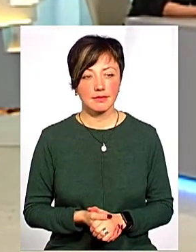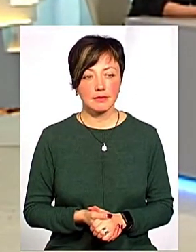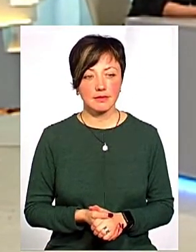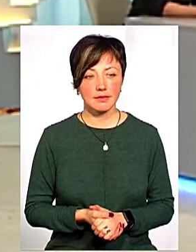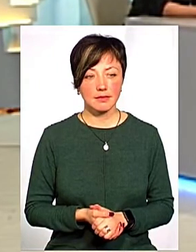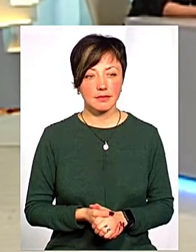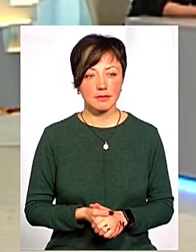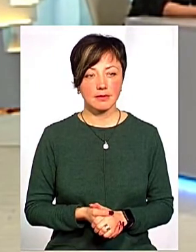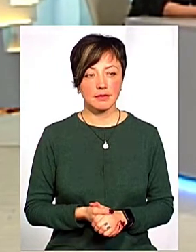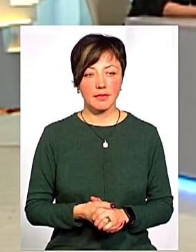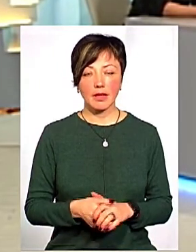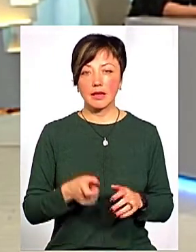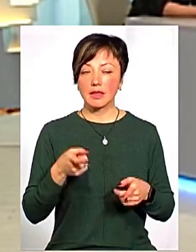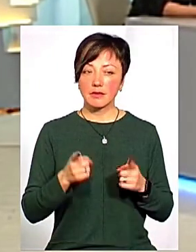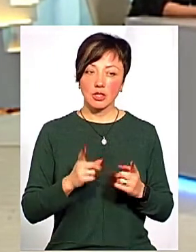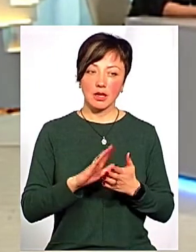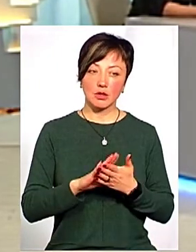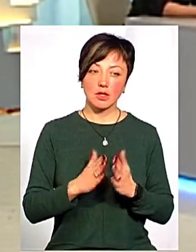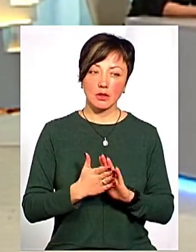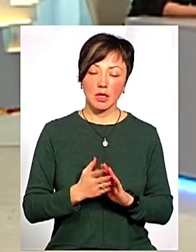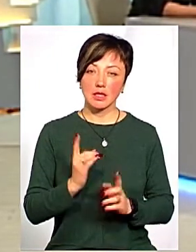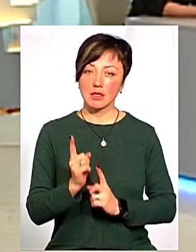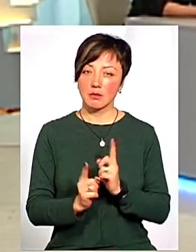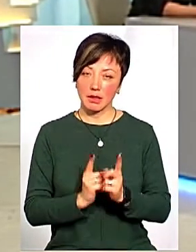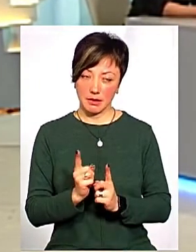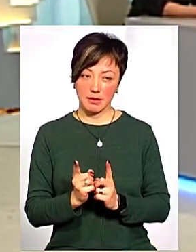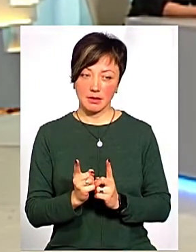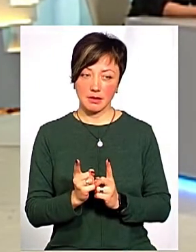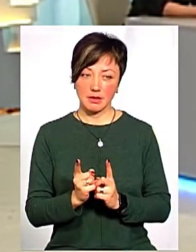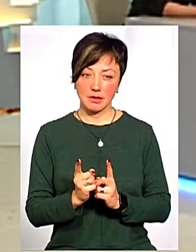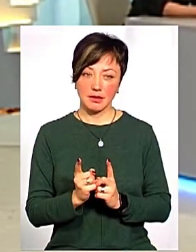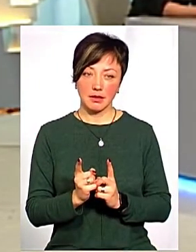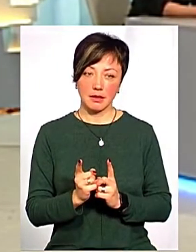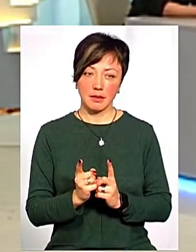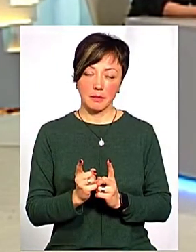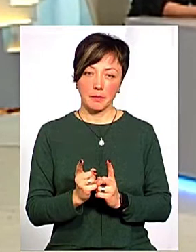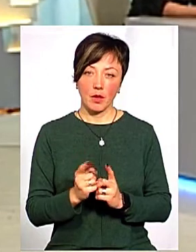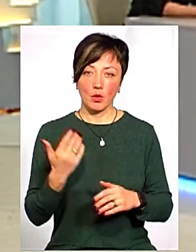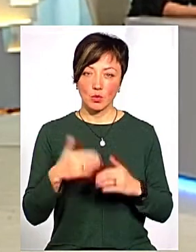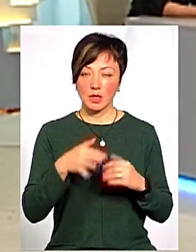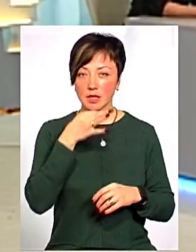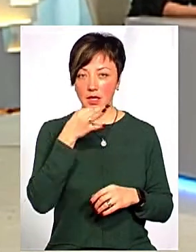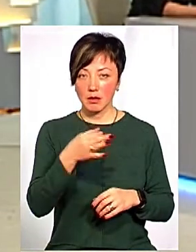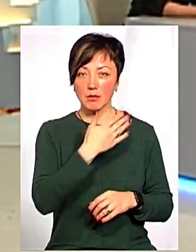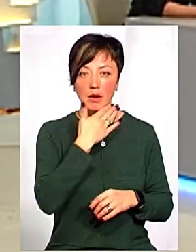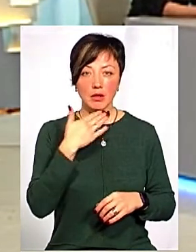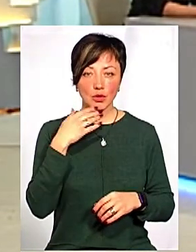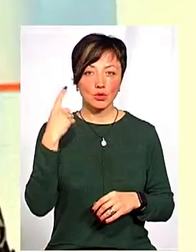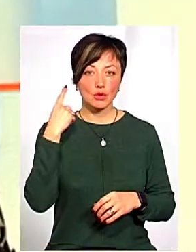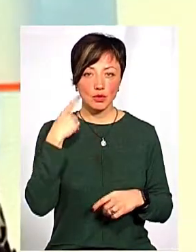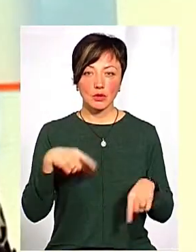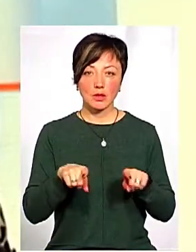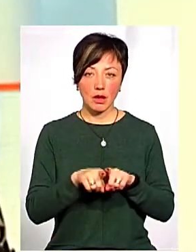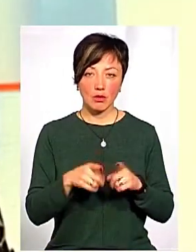Звичайно, ситуація змінилася, як вже сказано. Від багатьох чув,